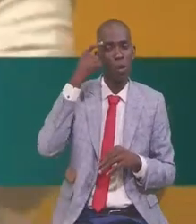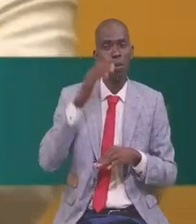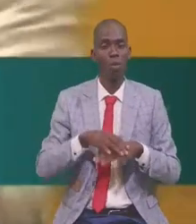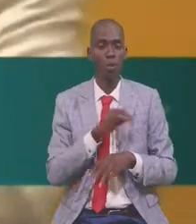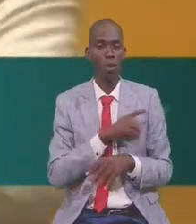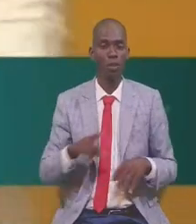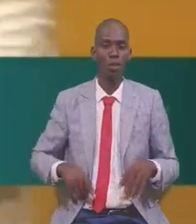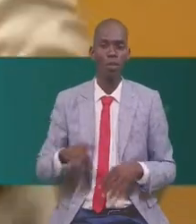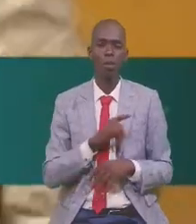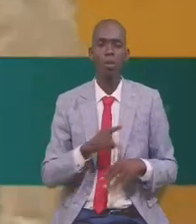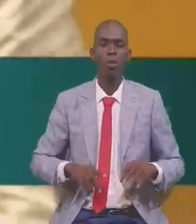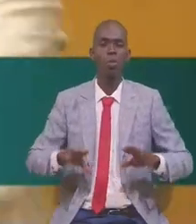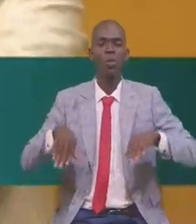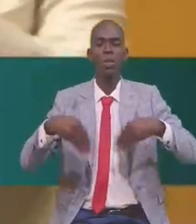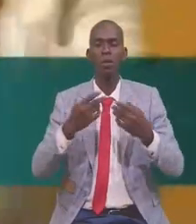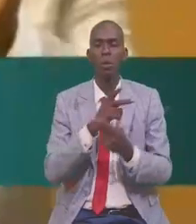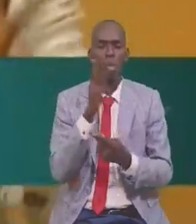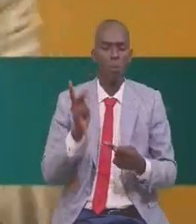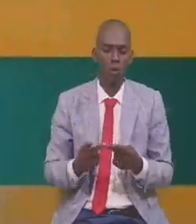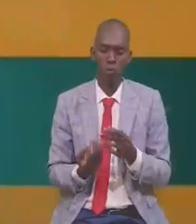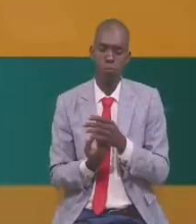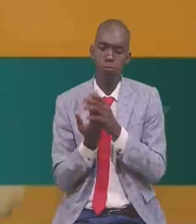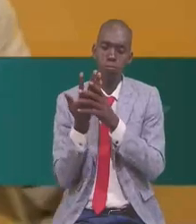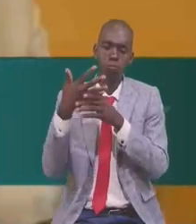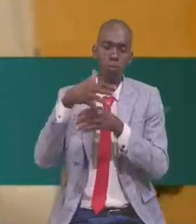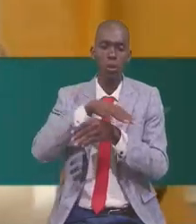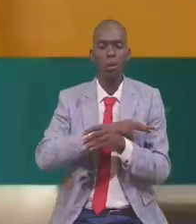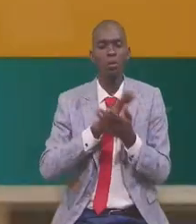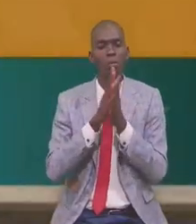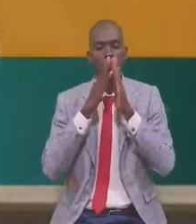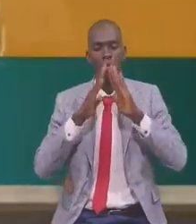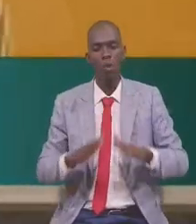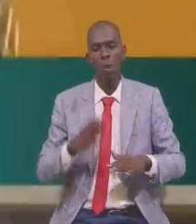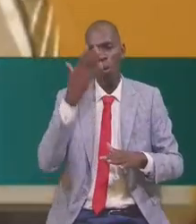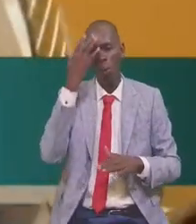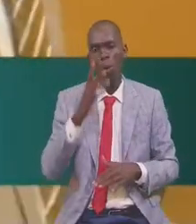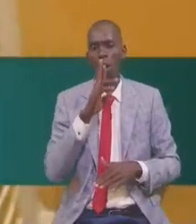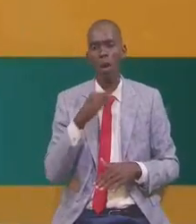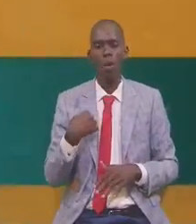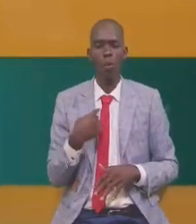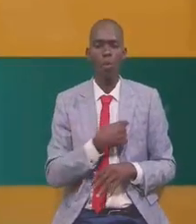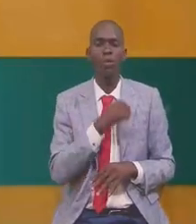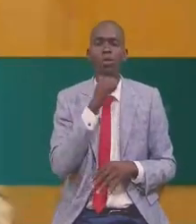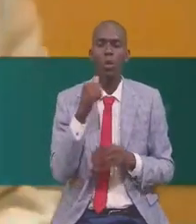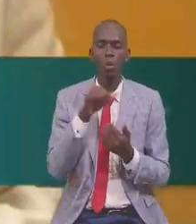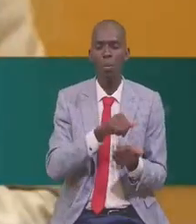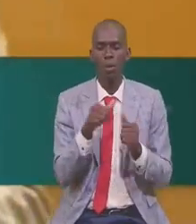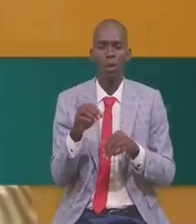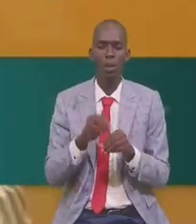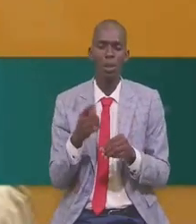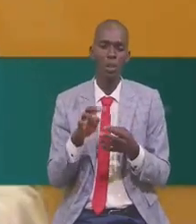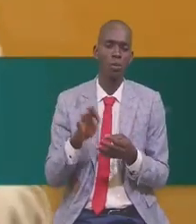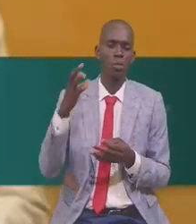donnera la paix débordante. Pourquoi ne sommes-nous pas baptisés dans tous ces fruits de l'Esprit? Et